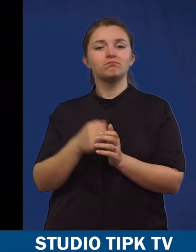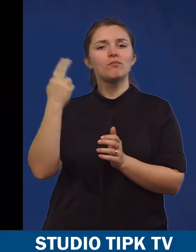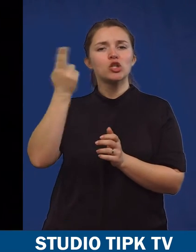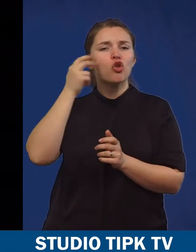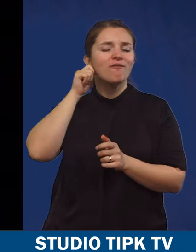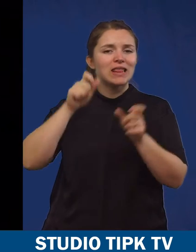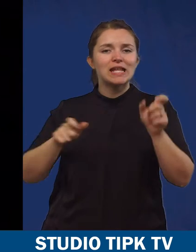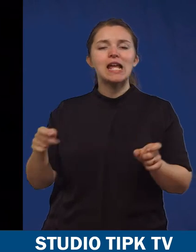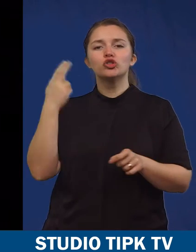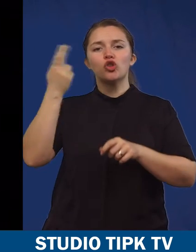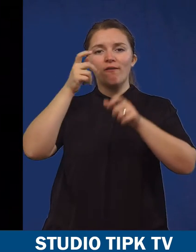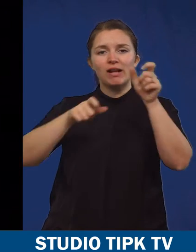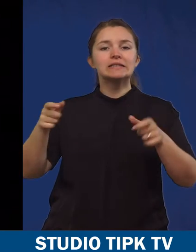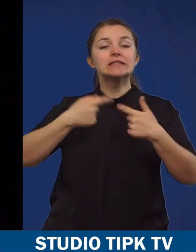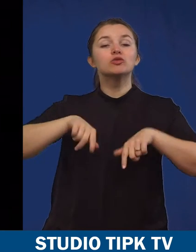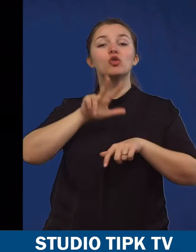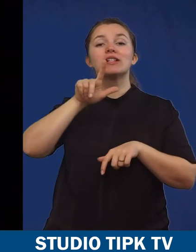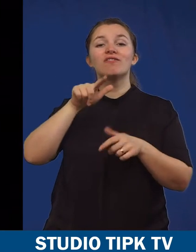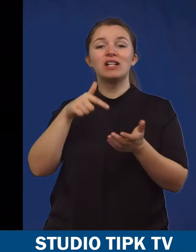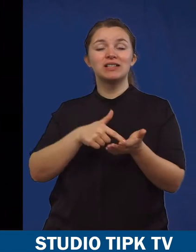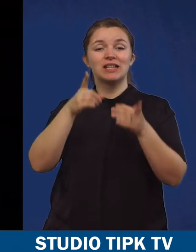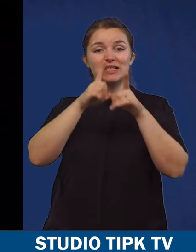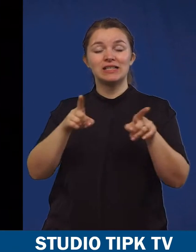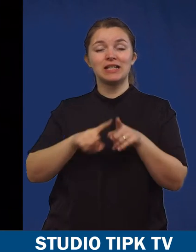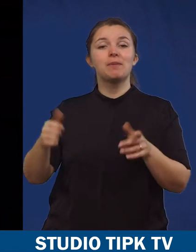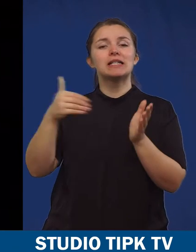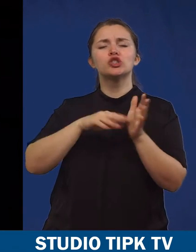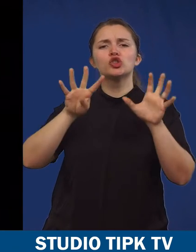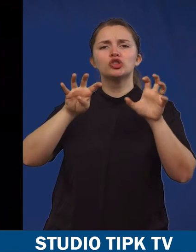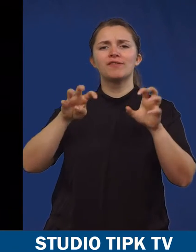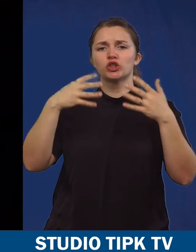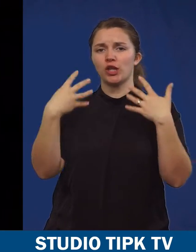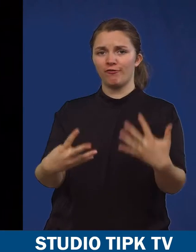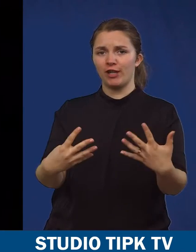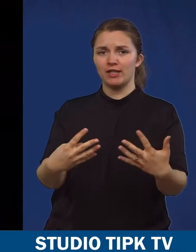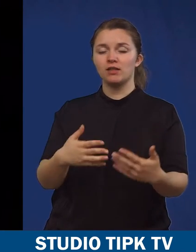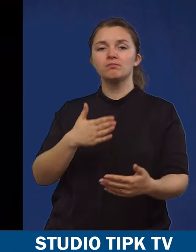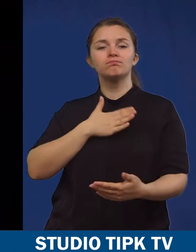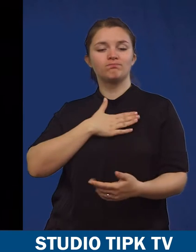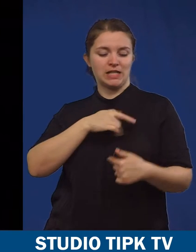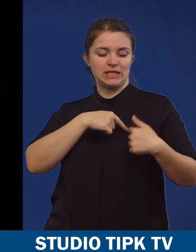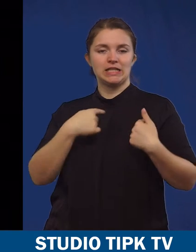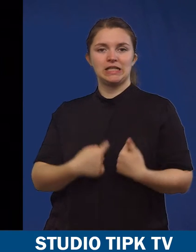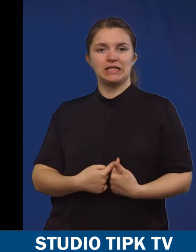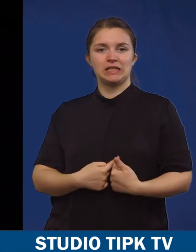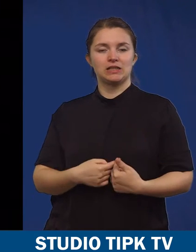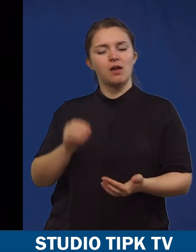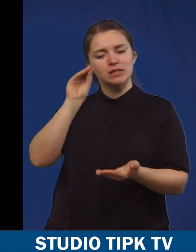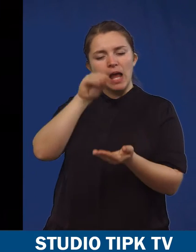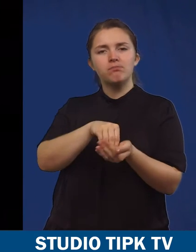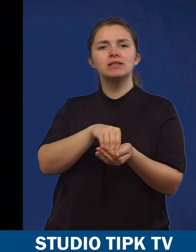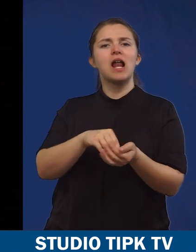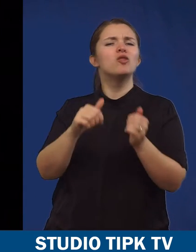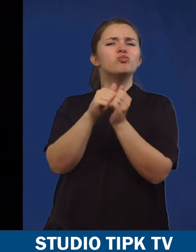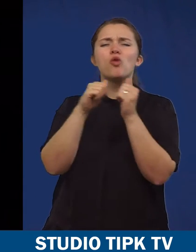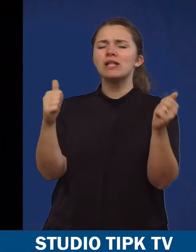Slovenke in Slovenci smo 23. december 1990 svoja srca zapisali s